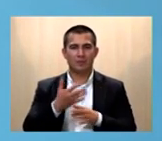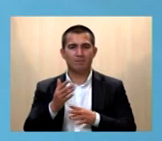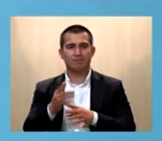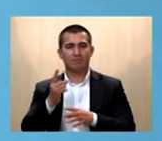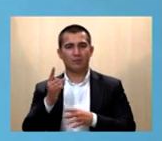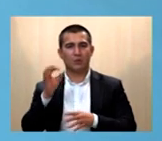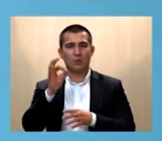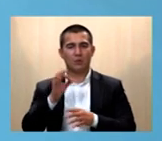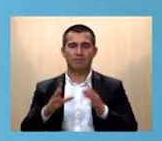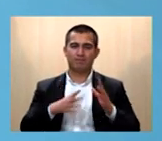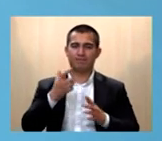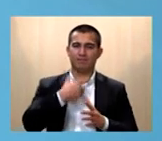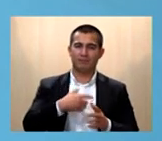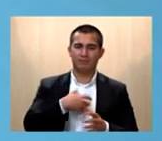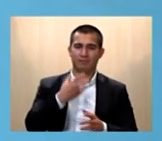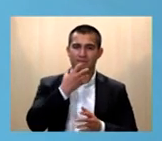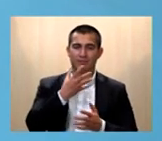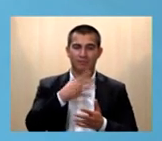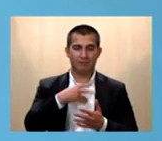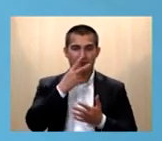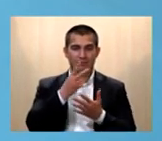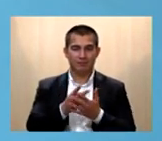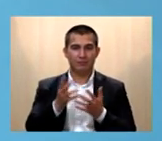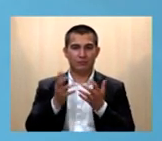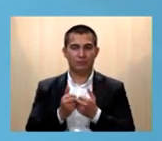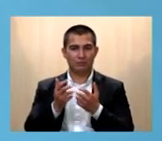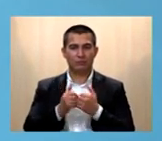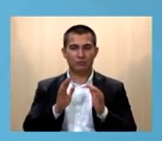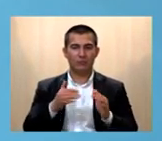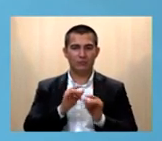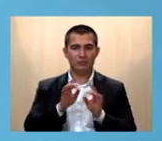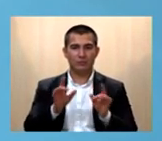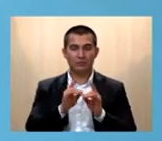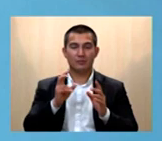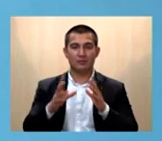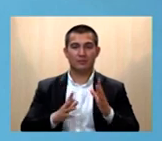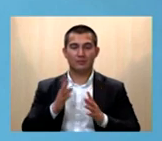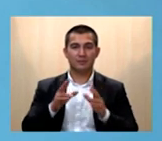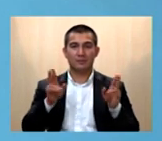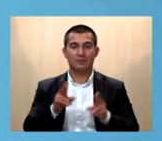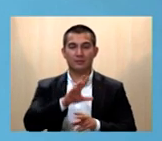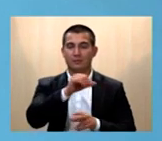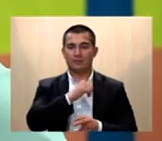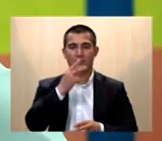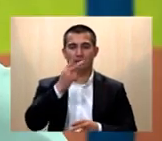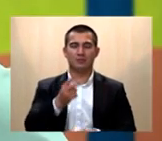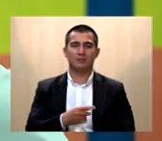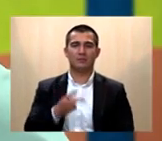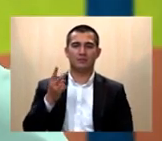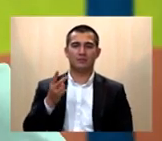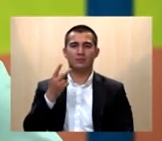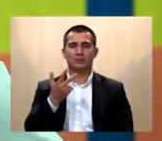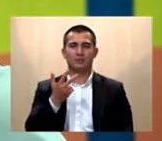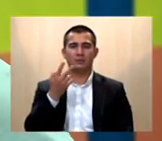aziz o'quvchilar. Qo'llarimiz belimizda, oyoqlarimiz yelka kenglikda ochilgan bosh harakatidan boshlaymiz. 1